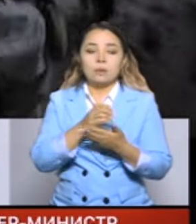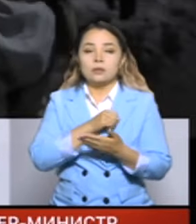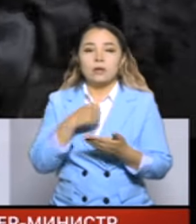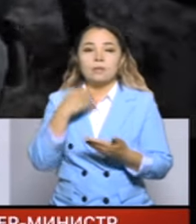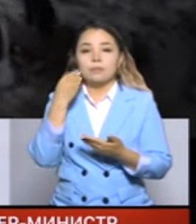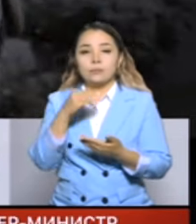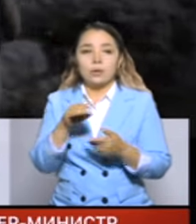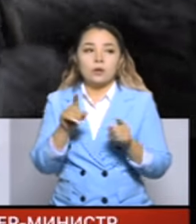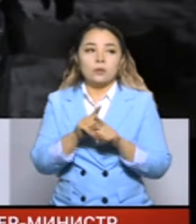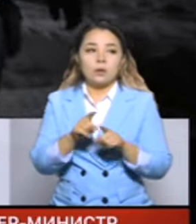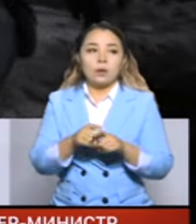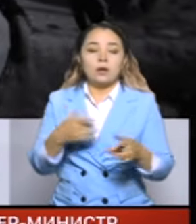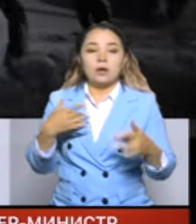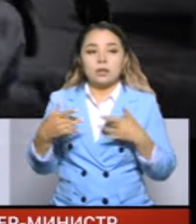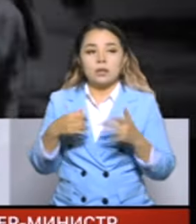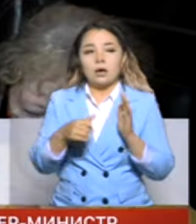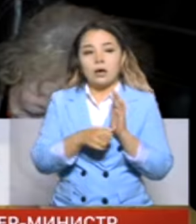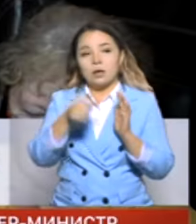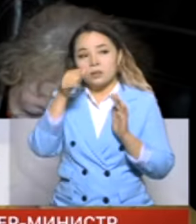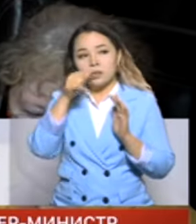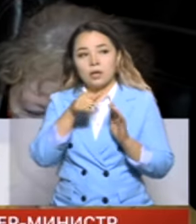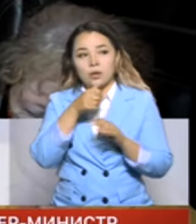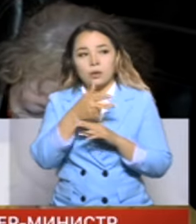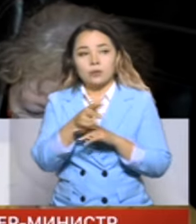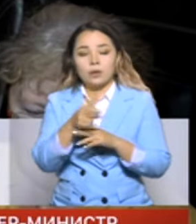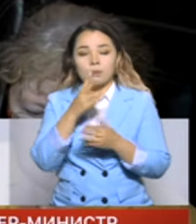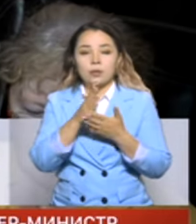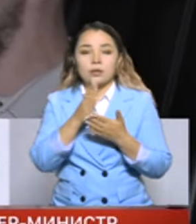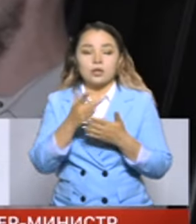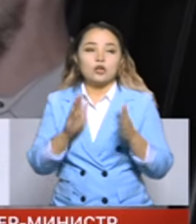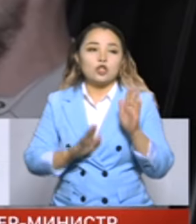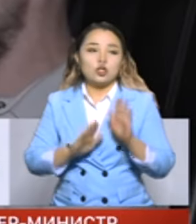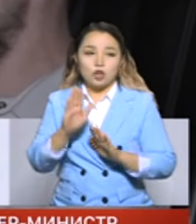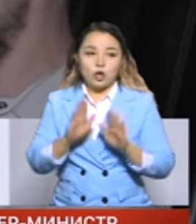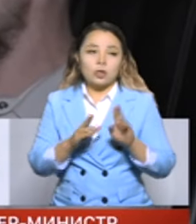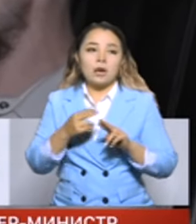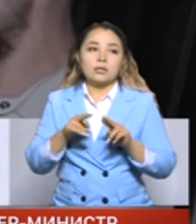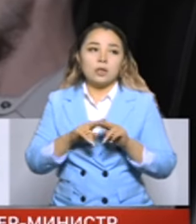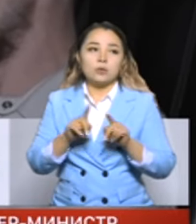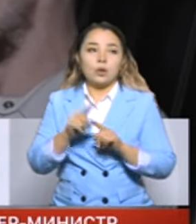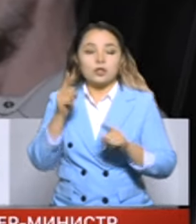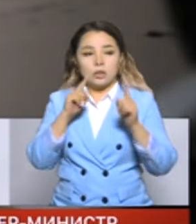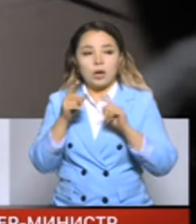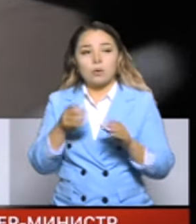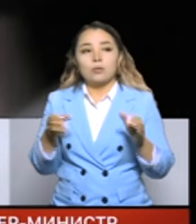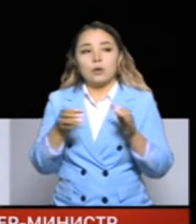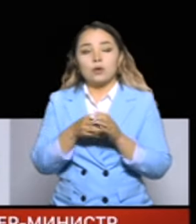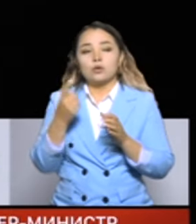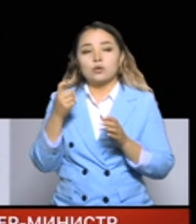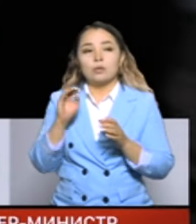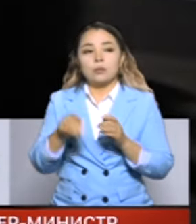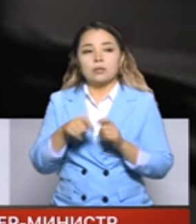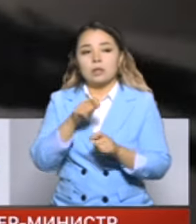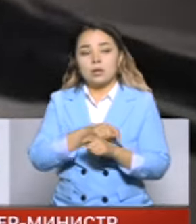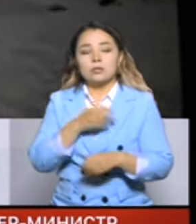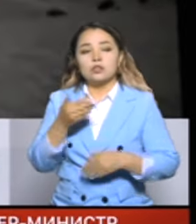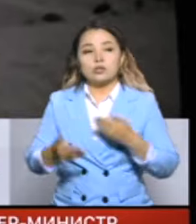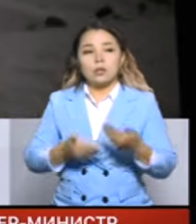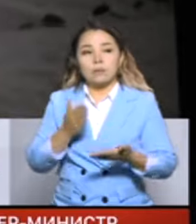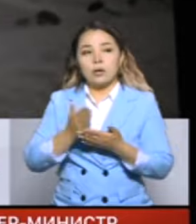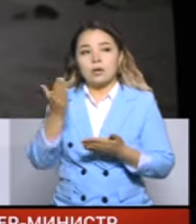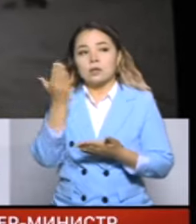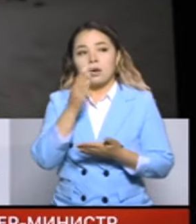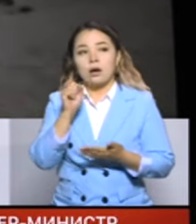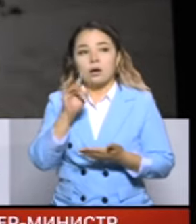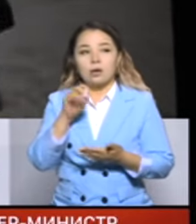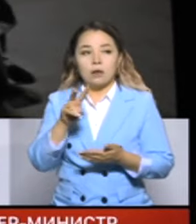мықты актерлардан құралған топ 6 ай түсірілімді абыроймен алып шықты дейді режиссер. Осы уақыт аралығында шығармашылық ұжым 100 мың шақырым жолды жүріп өткен. Фильм